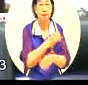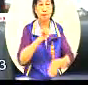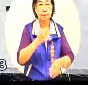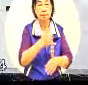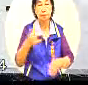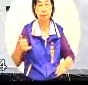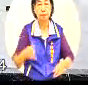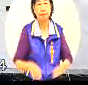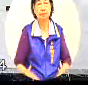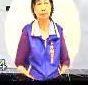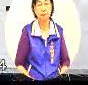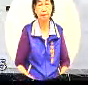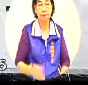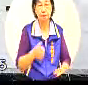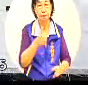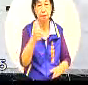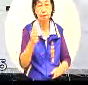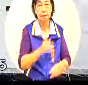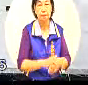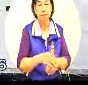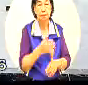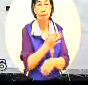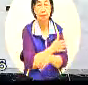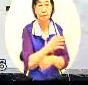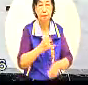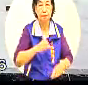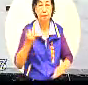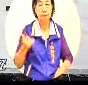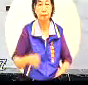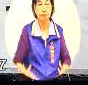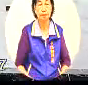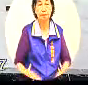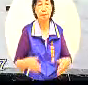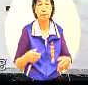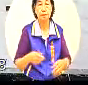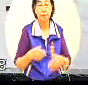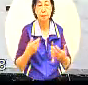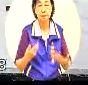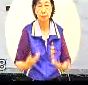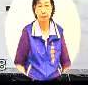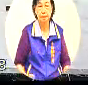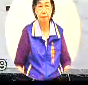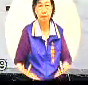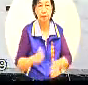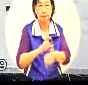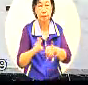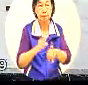谢谢陈美雅议员，休息10分钟后继续开会。